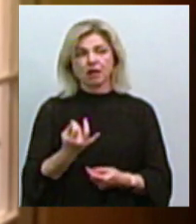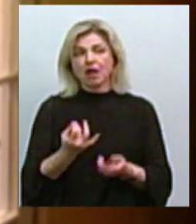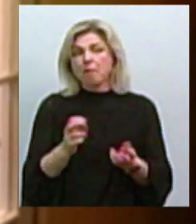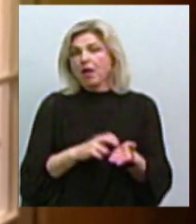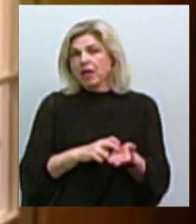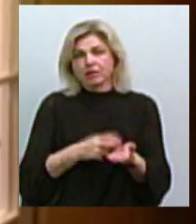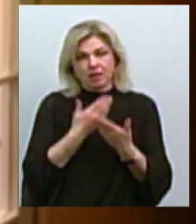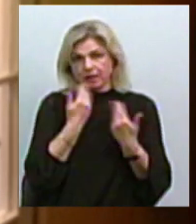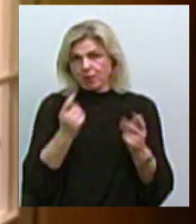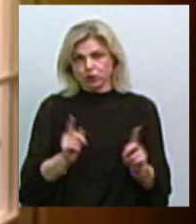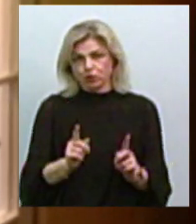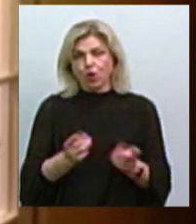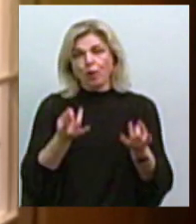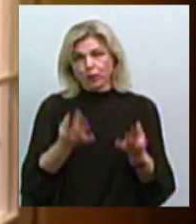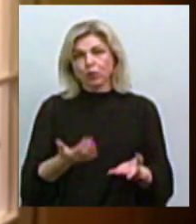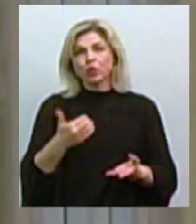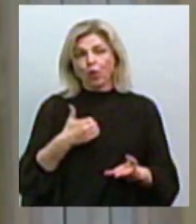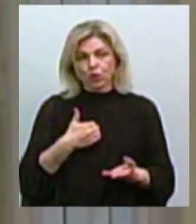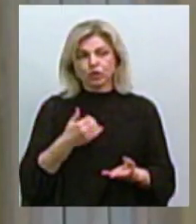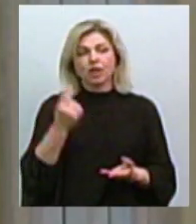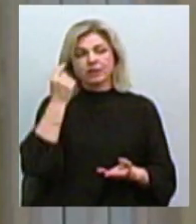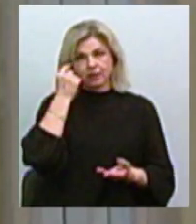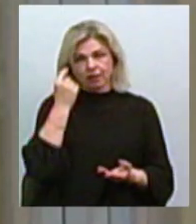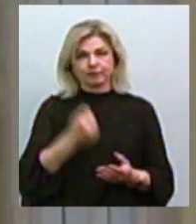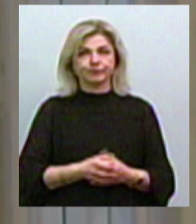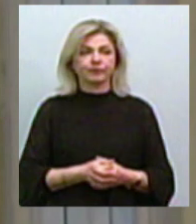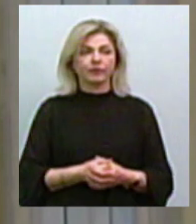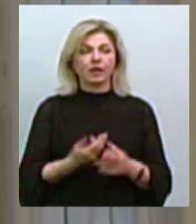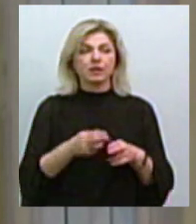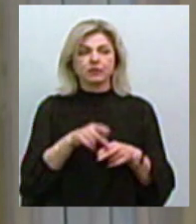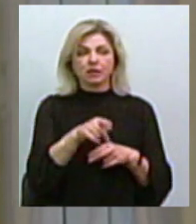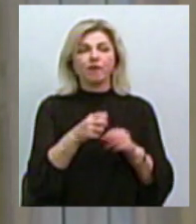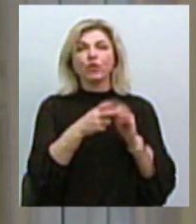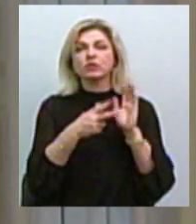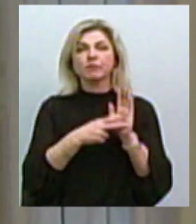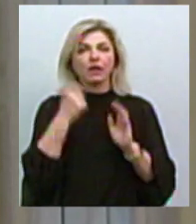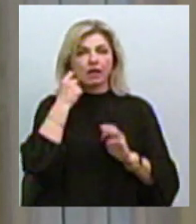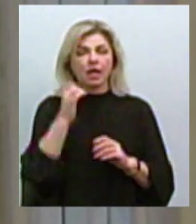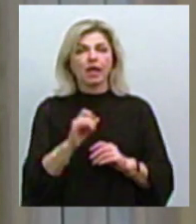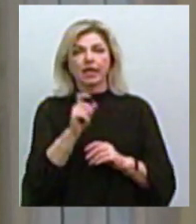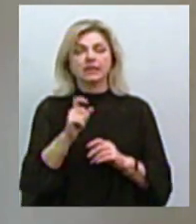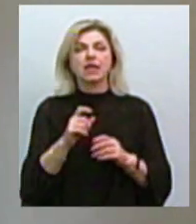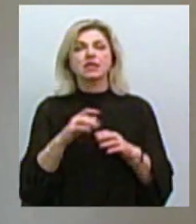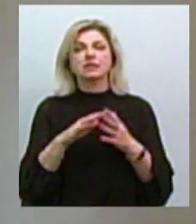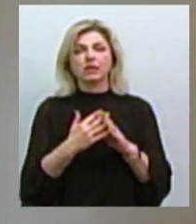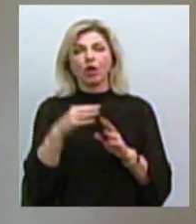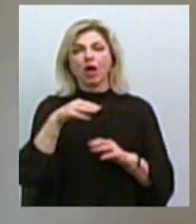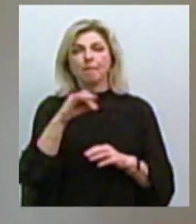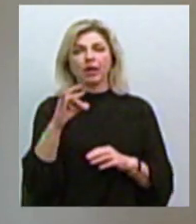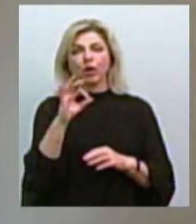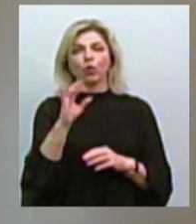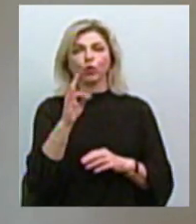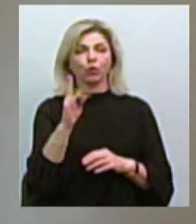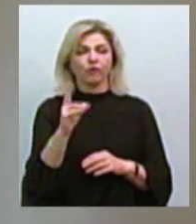боятися. Просто хочеться узнати щось нове. Це 18-річний Дмитро Горбенко з Миронівки Світловодського району. Розповідає, працює